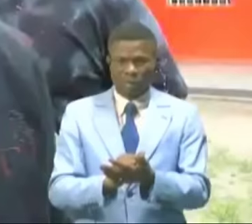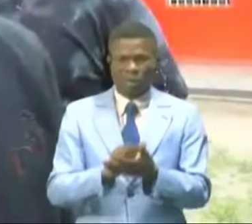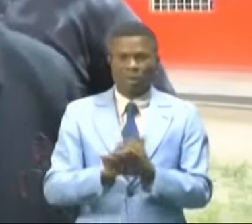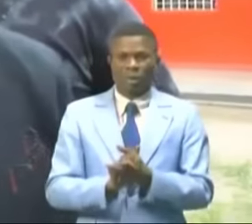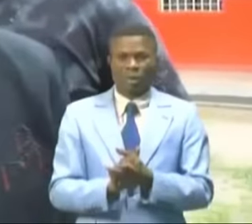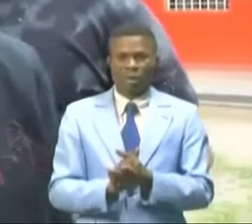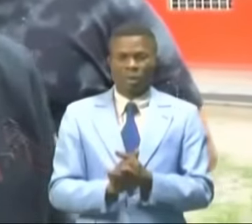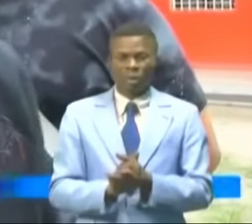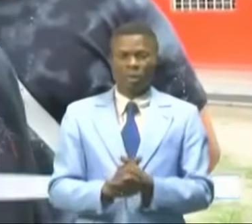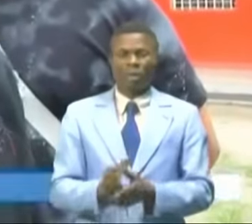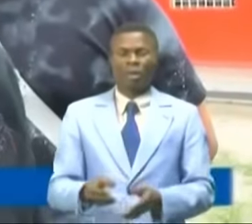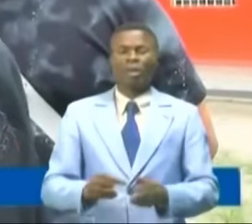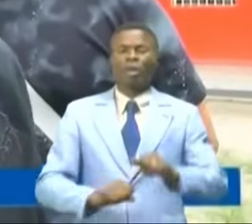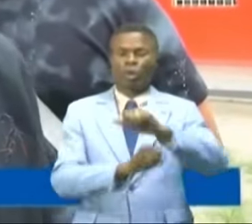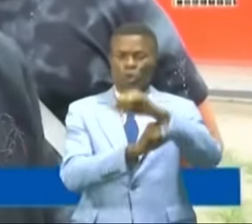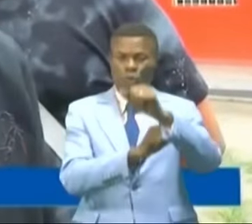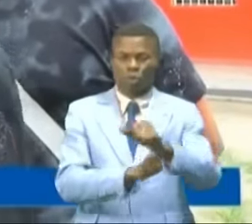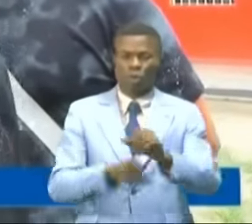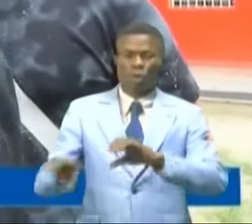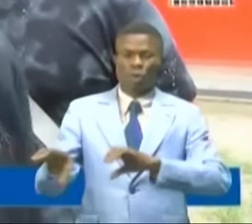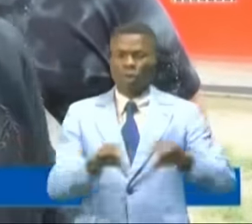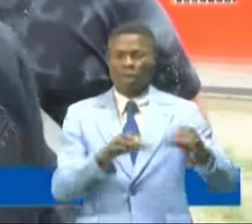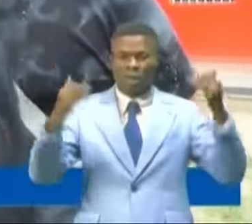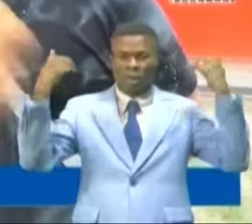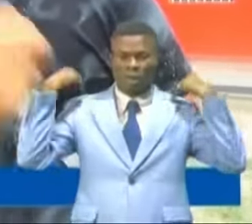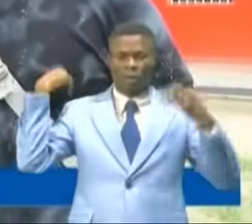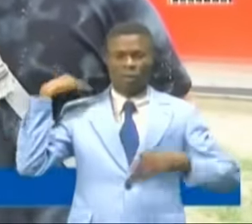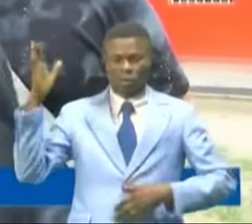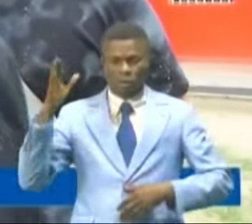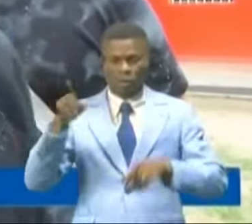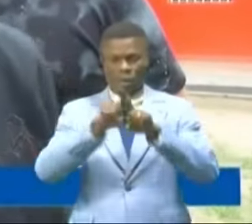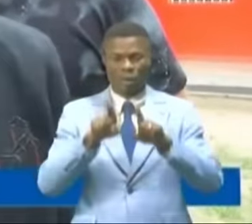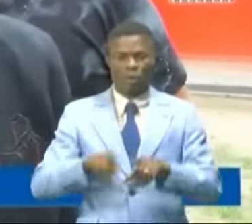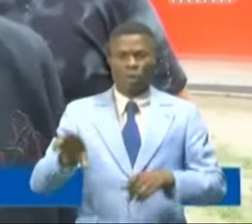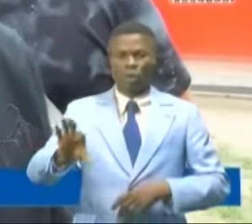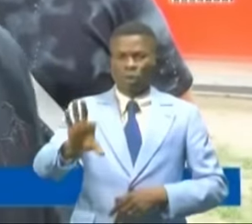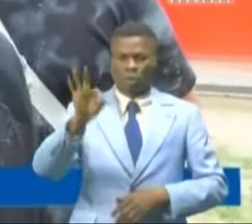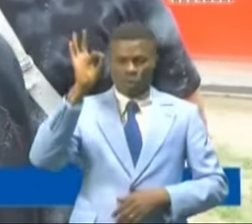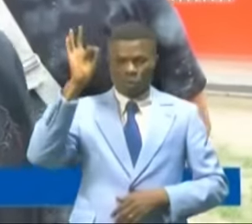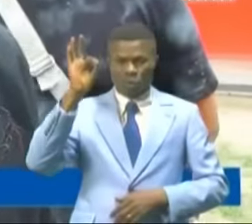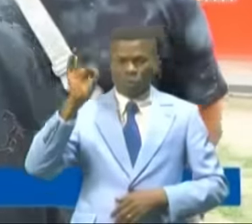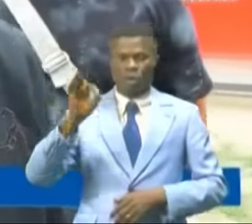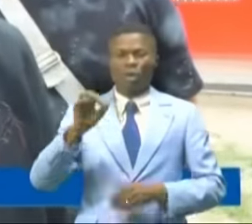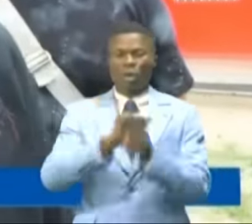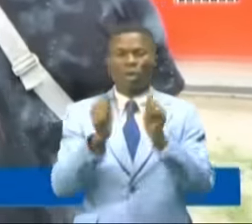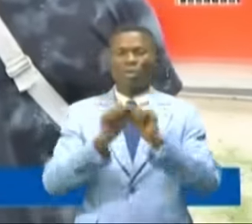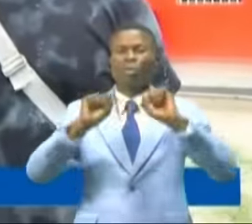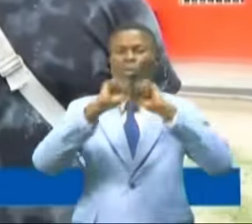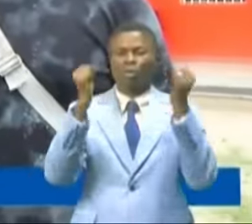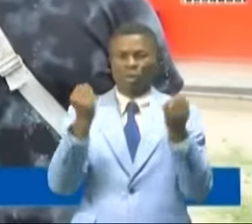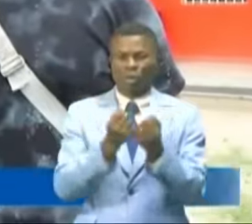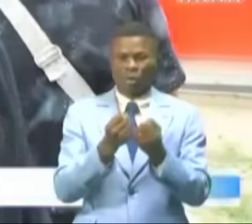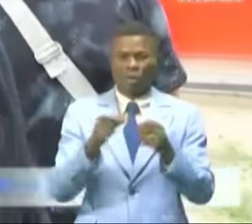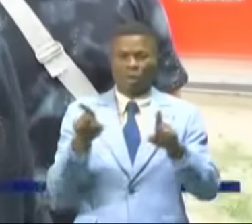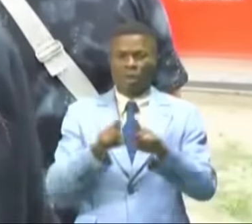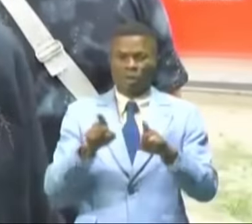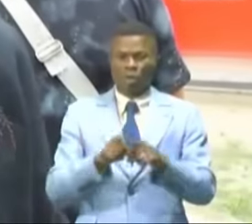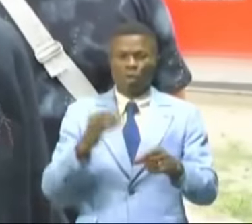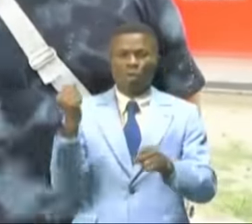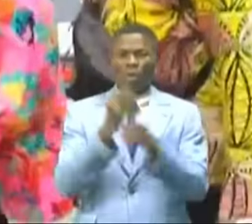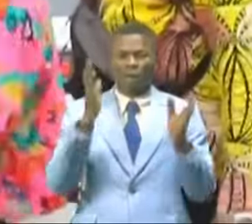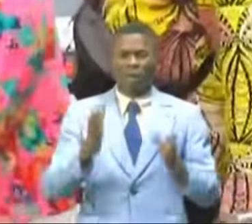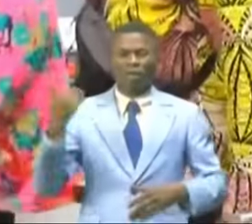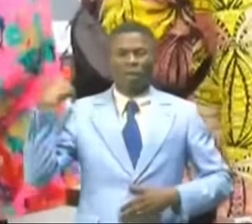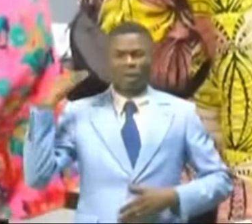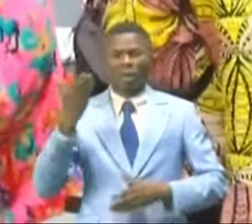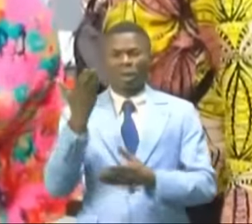hommes d'État soutiennent les actions du chef de l'État et nous avons choisi le volet social. En tant qu'un fonctionnaire de l'État, nous déplorons